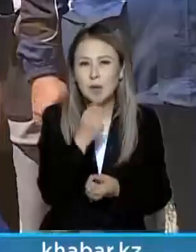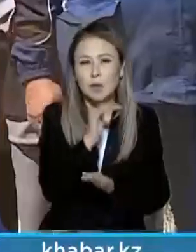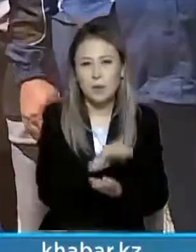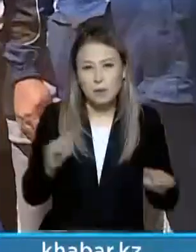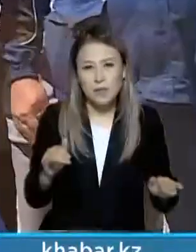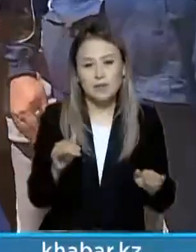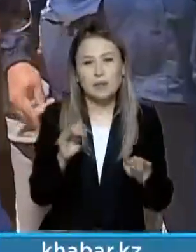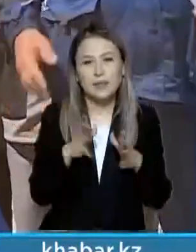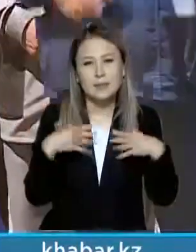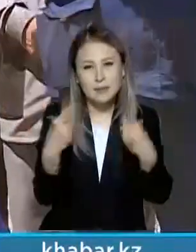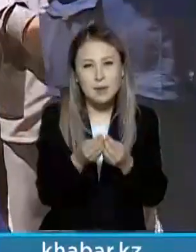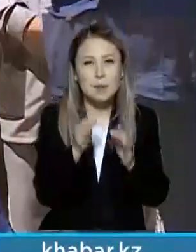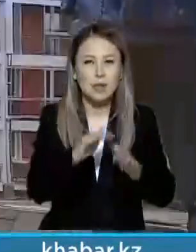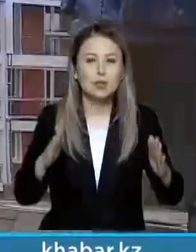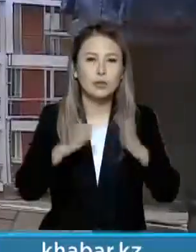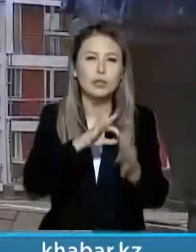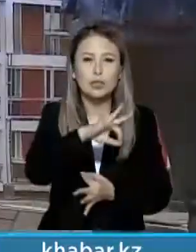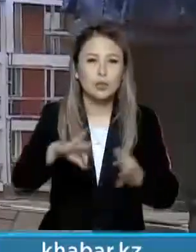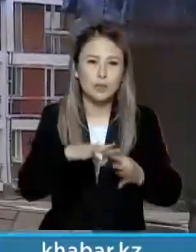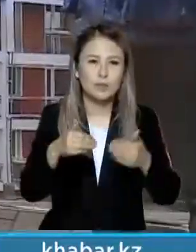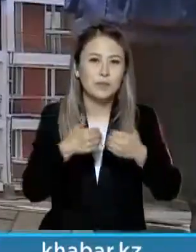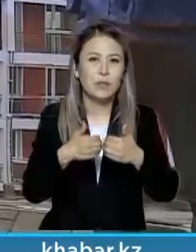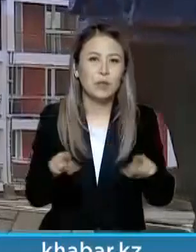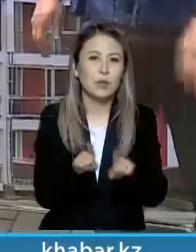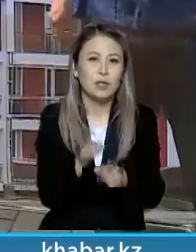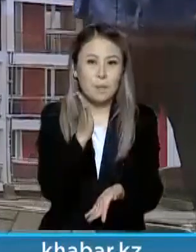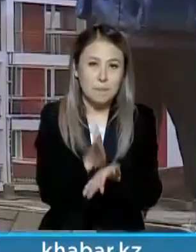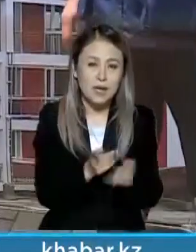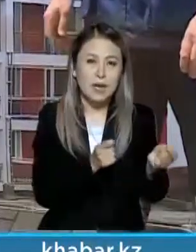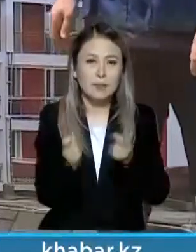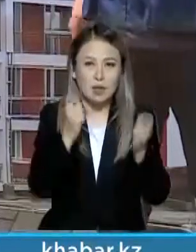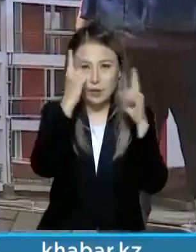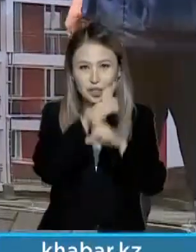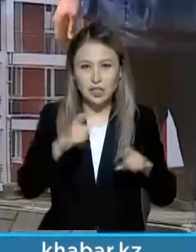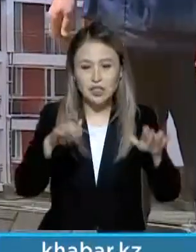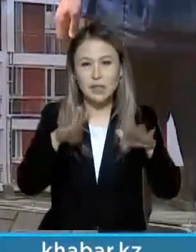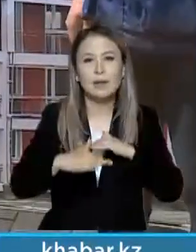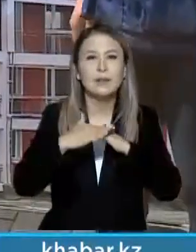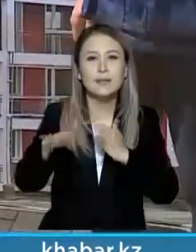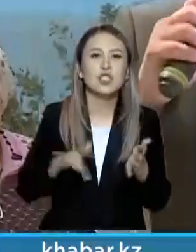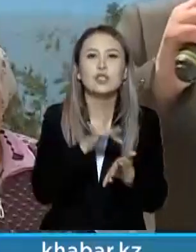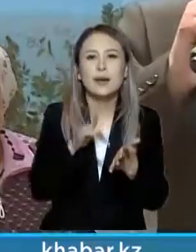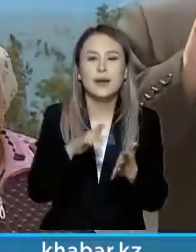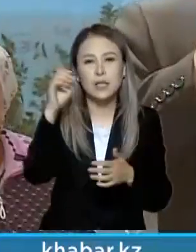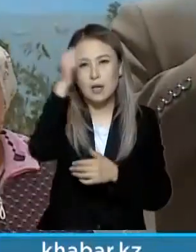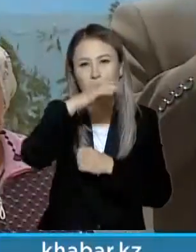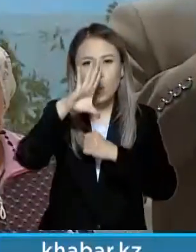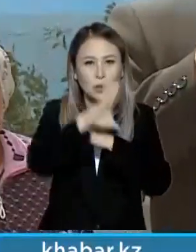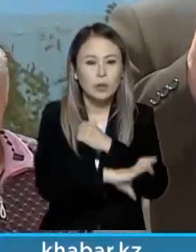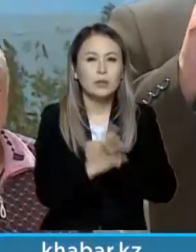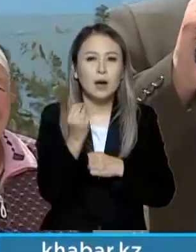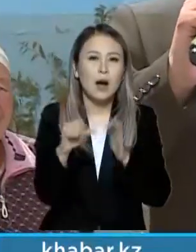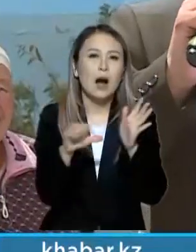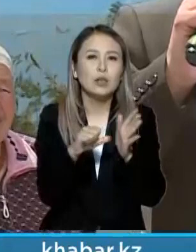өкілдері, көпбалалы отбасылар мен балалар үйінің түлектері де бар. Облыс әкімдігінің хабарлауынша, Кеншілер қаласында жыл аяғына дейін